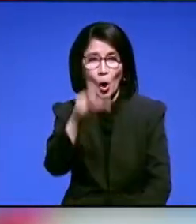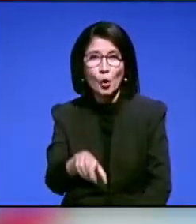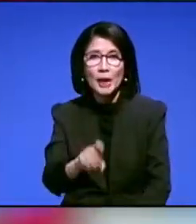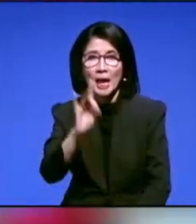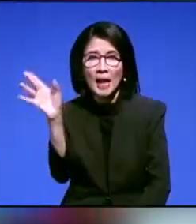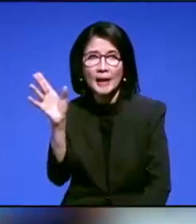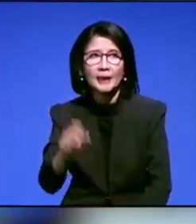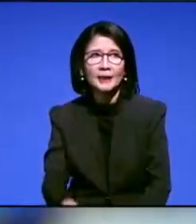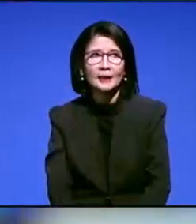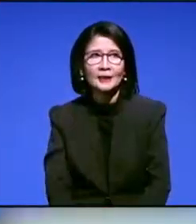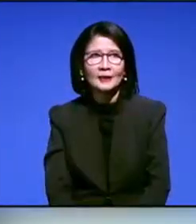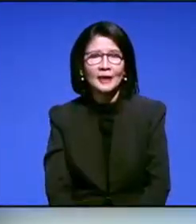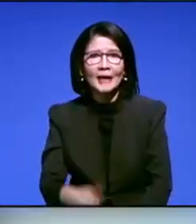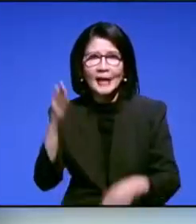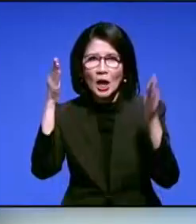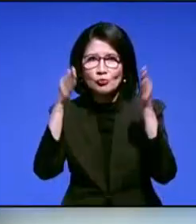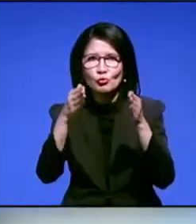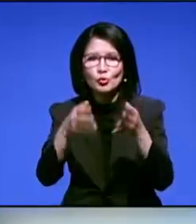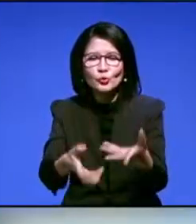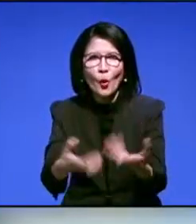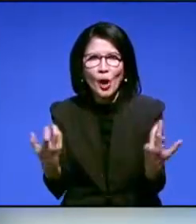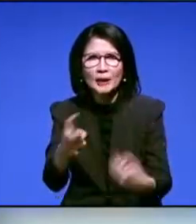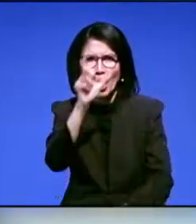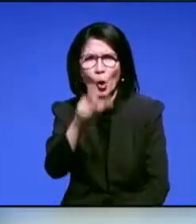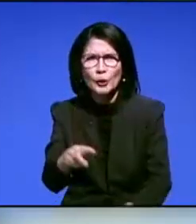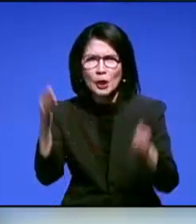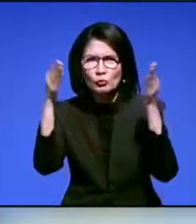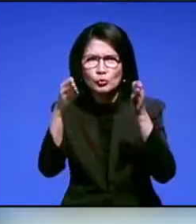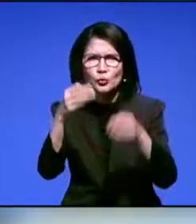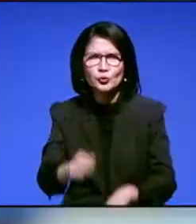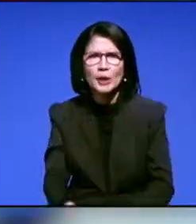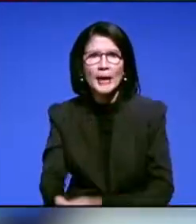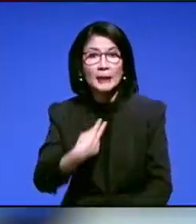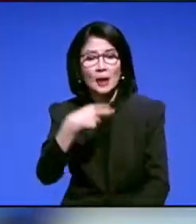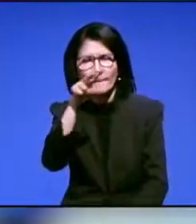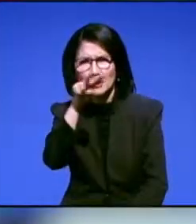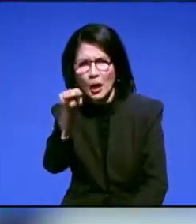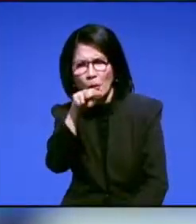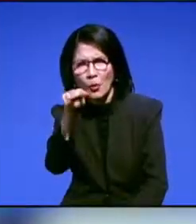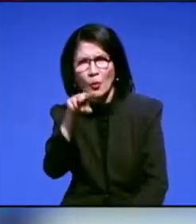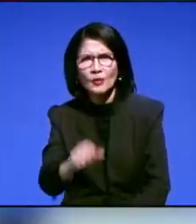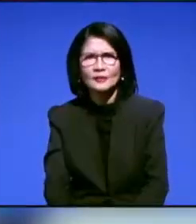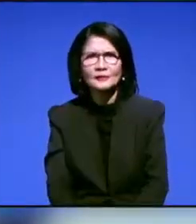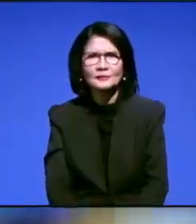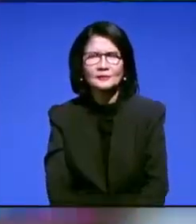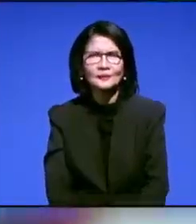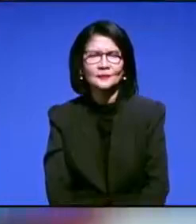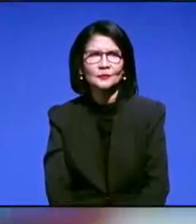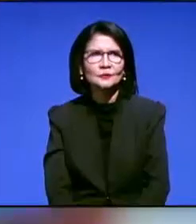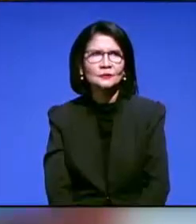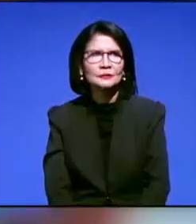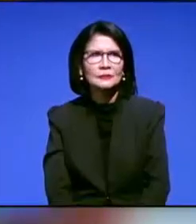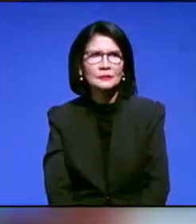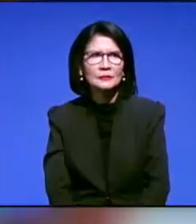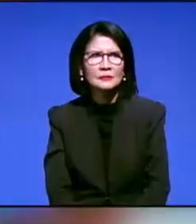ekspedisi. Ya, jadi bukan kita yang main jebol-jebolin barang aja, enggak. Kita hanya memantau saja, mengidentifikasi barangnya.